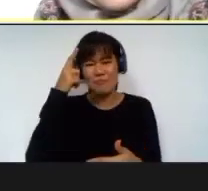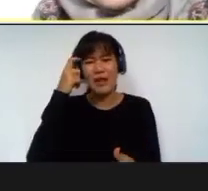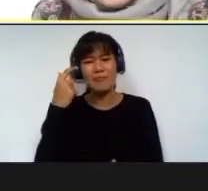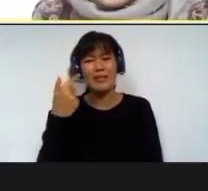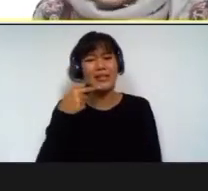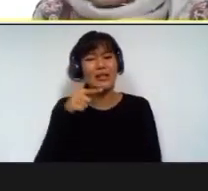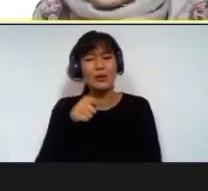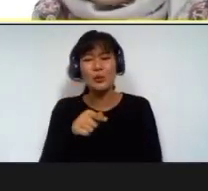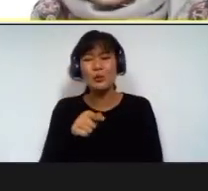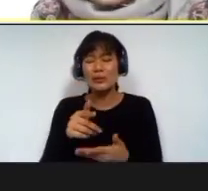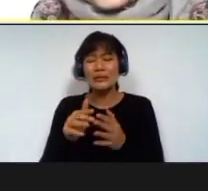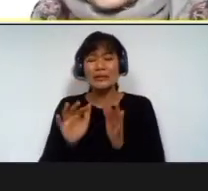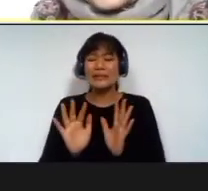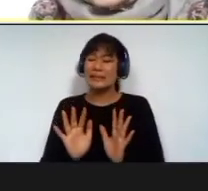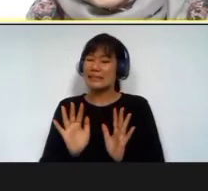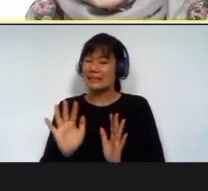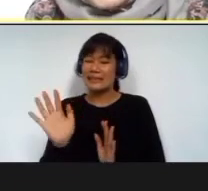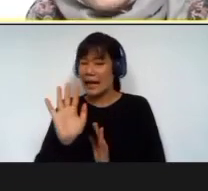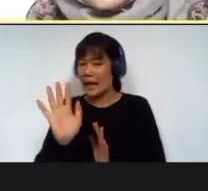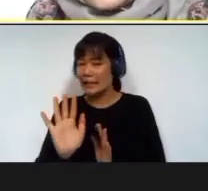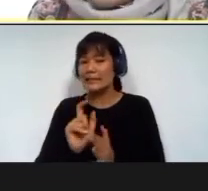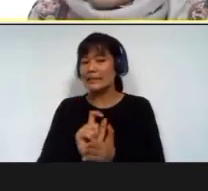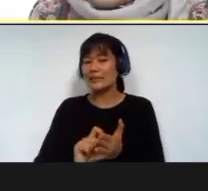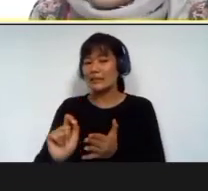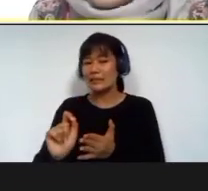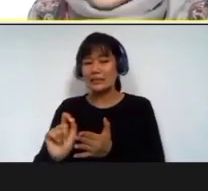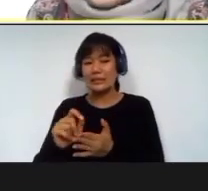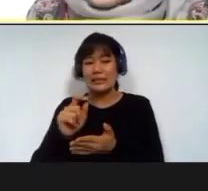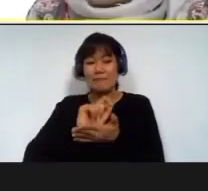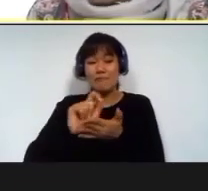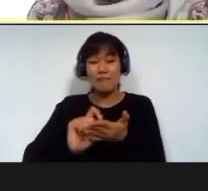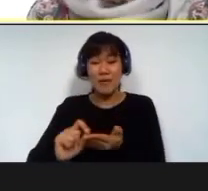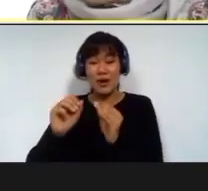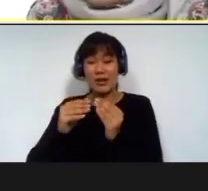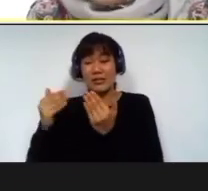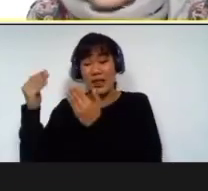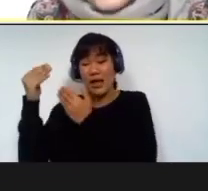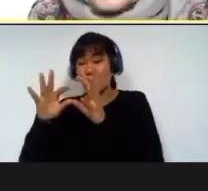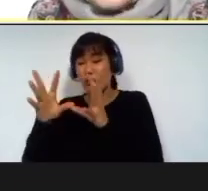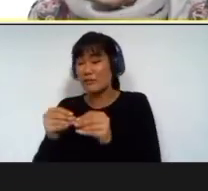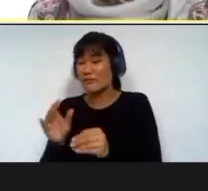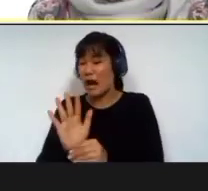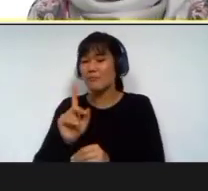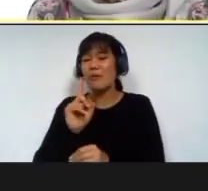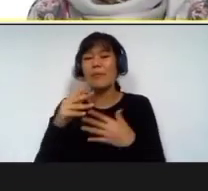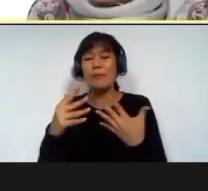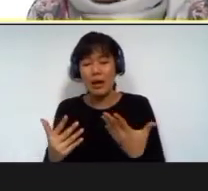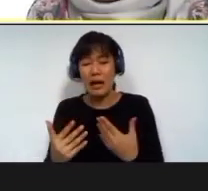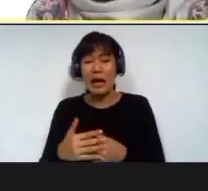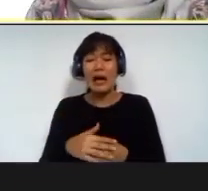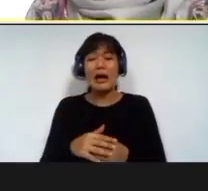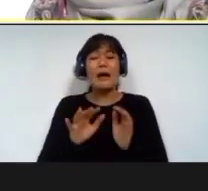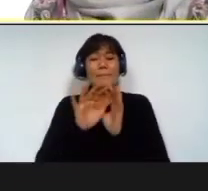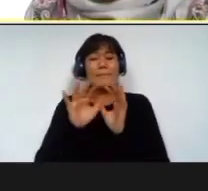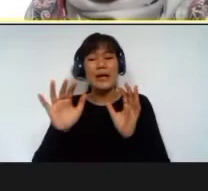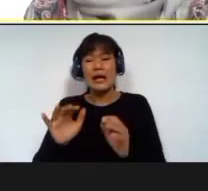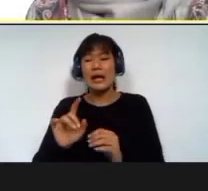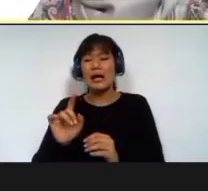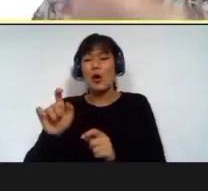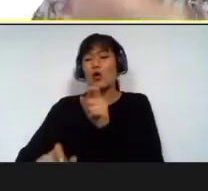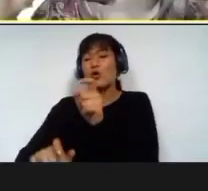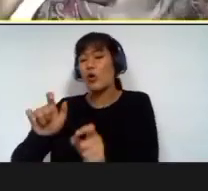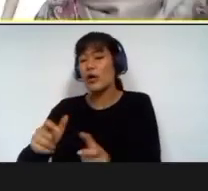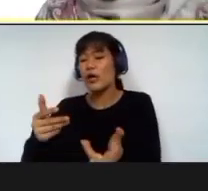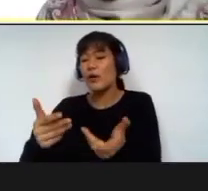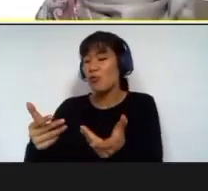sampai terjadi pada madrasah yang inklusif. Karena apa? Karena akan melukai banyak individu yang